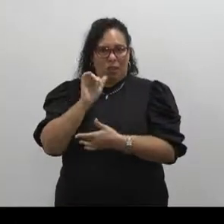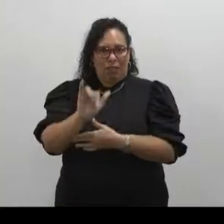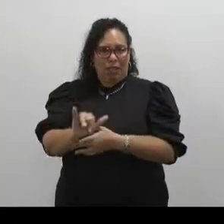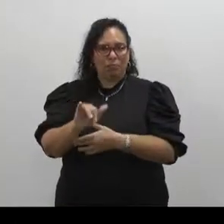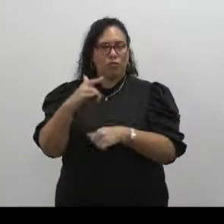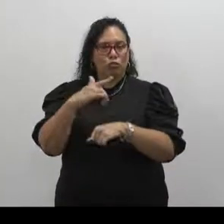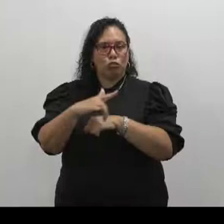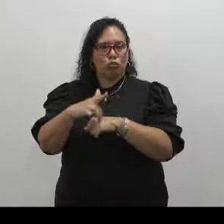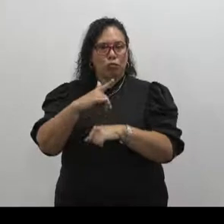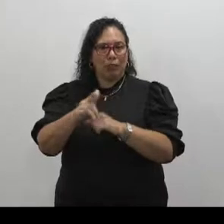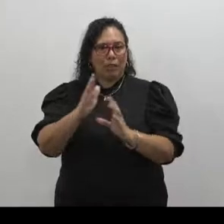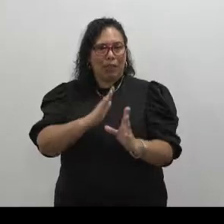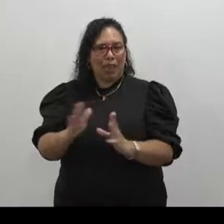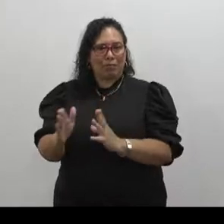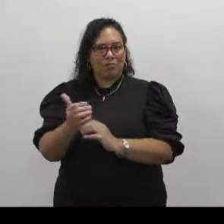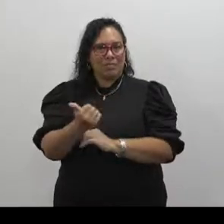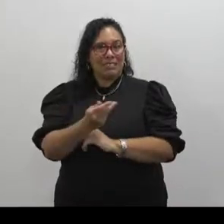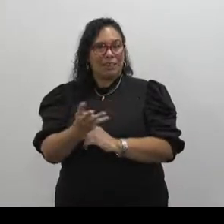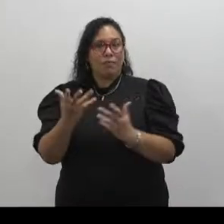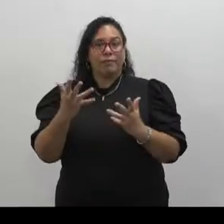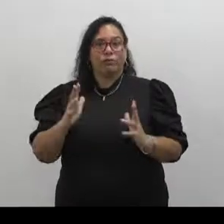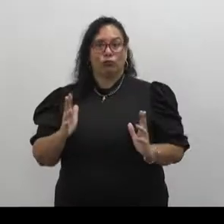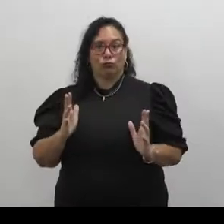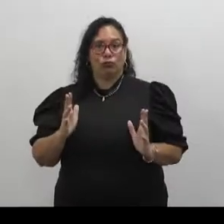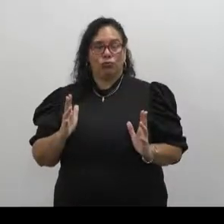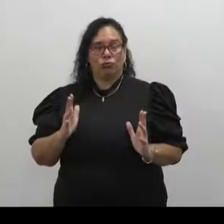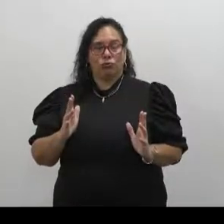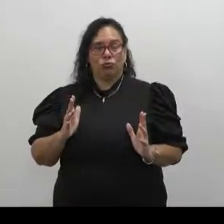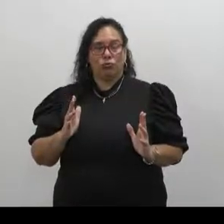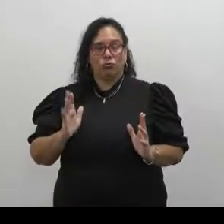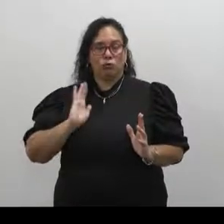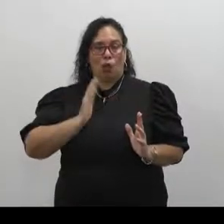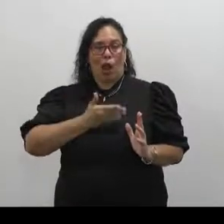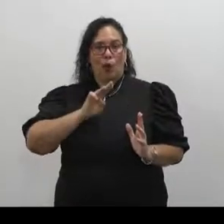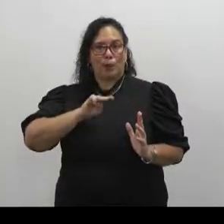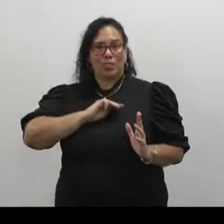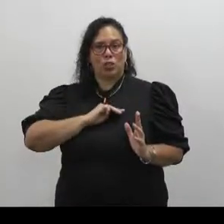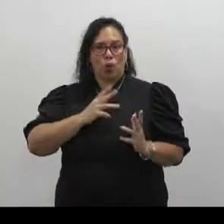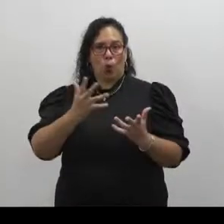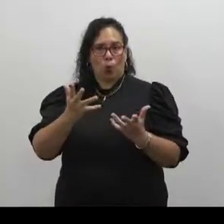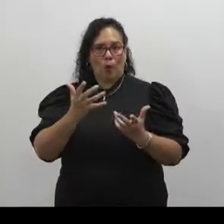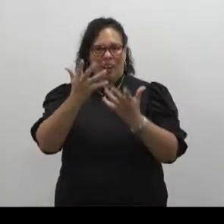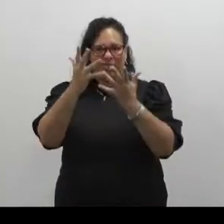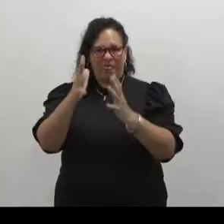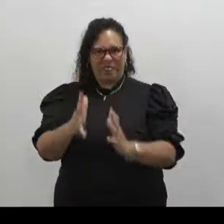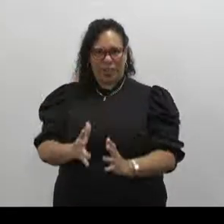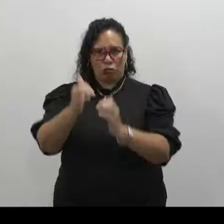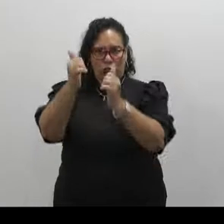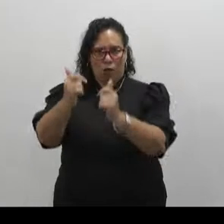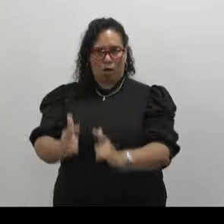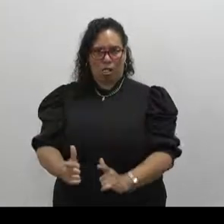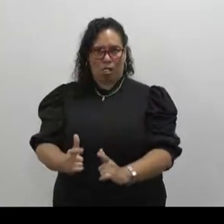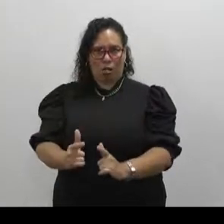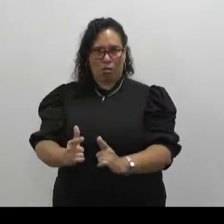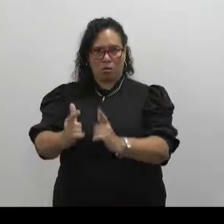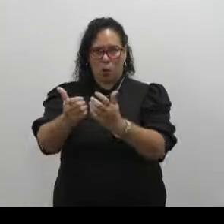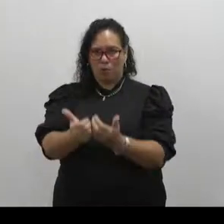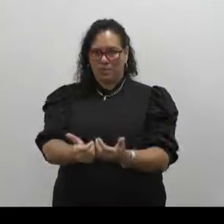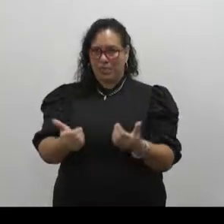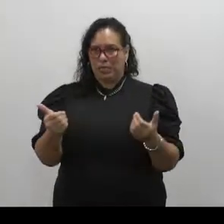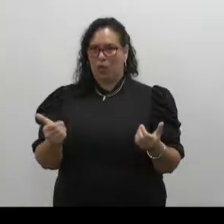thay ca mua chùm đún để trở bàn bàn chay ba lọt thay trở pra tới tỉ